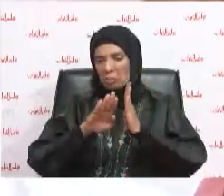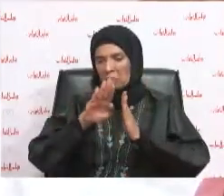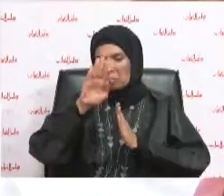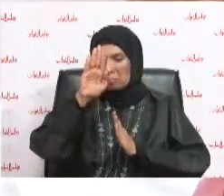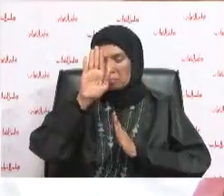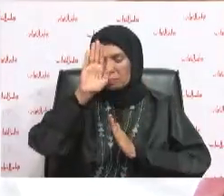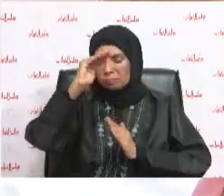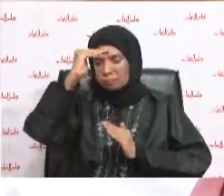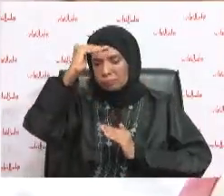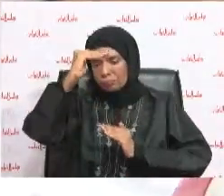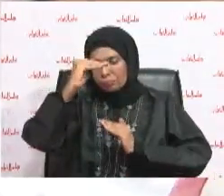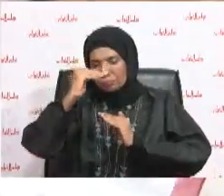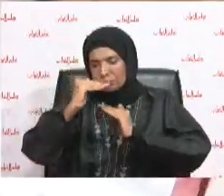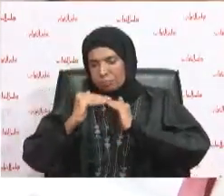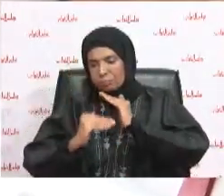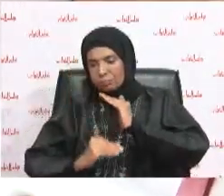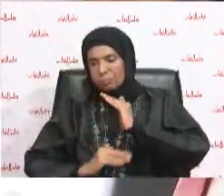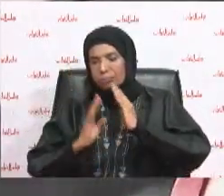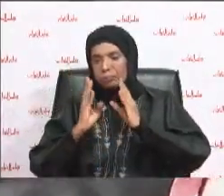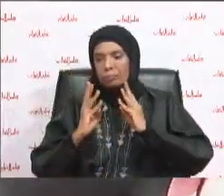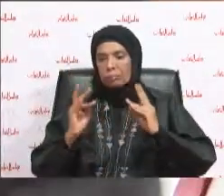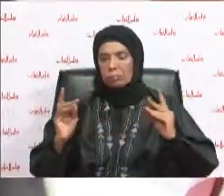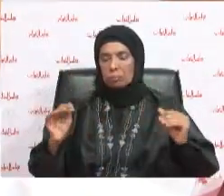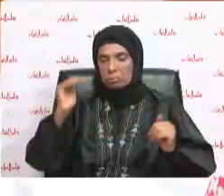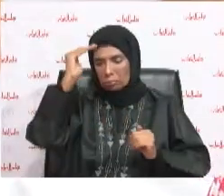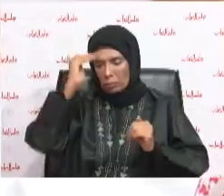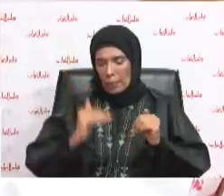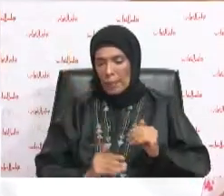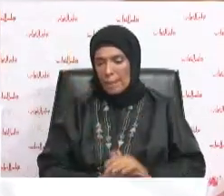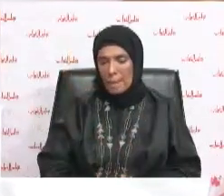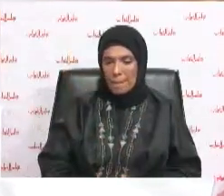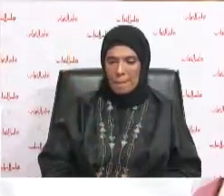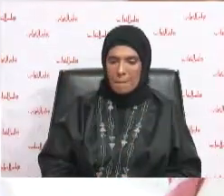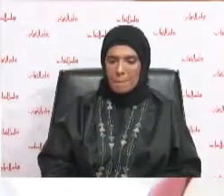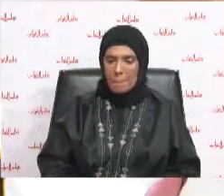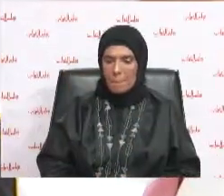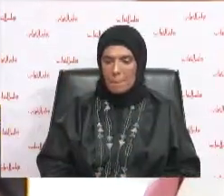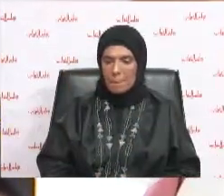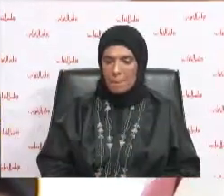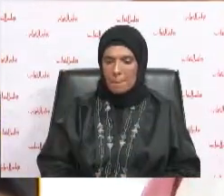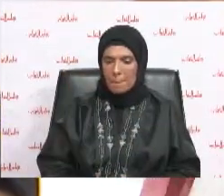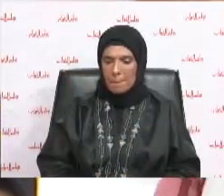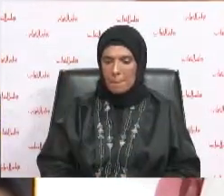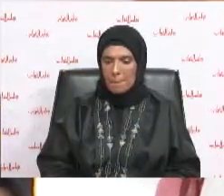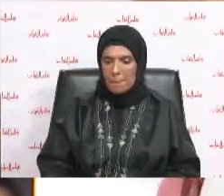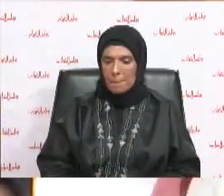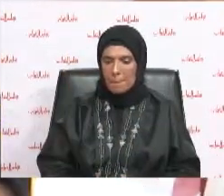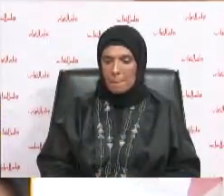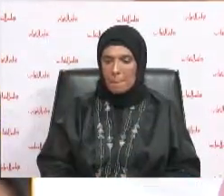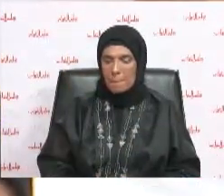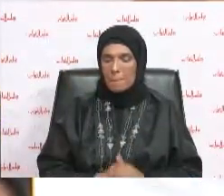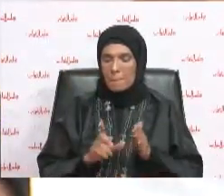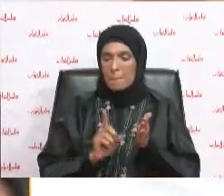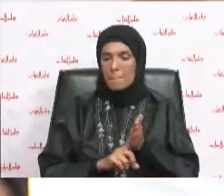المتراجعة والتي تدق نقوص الخطر اليوم. أيضا معالي الرئيس، اسمح لي أن أذكر نقطة مهمة،